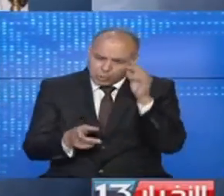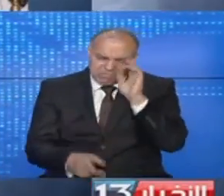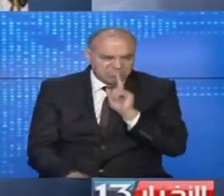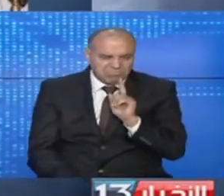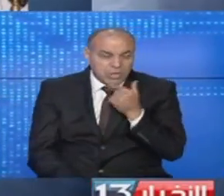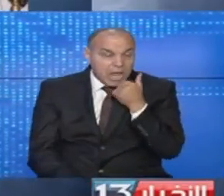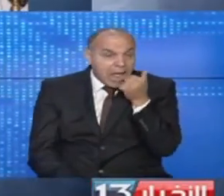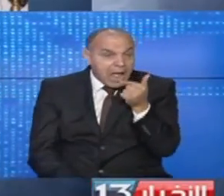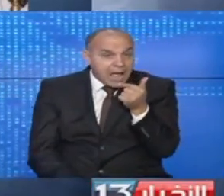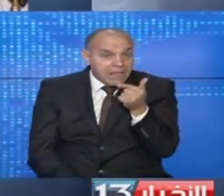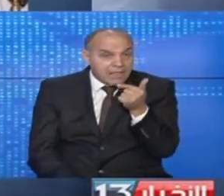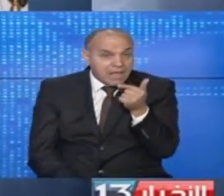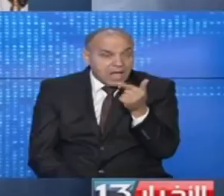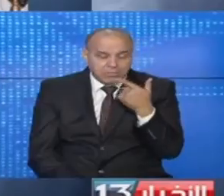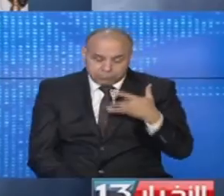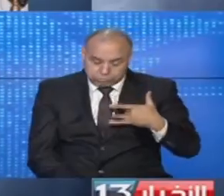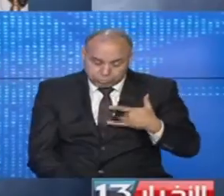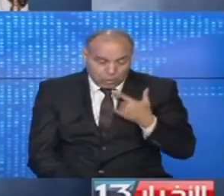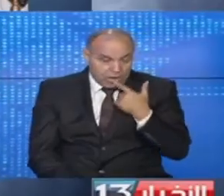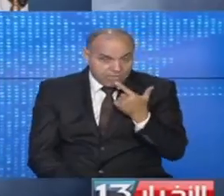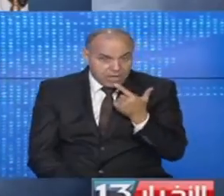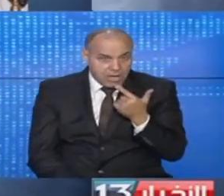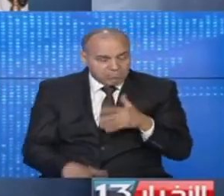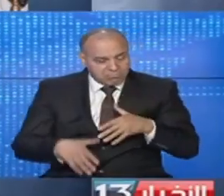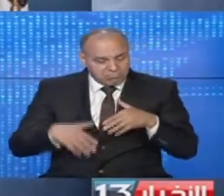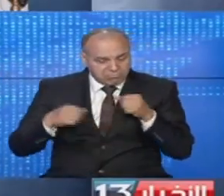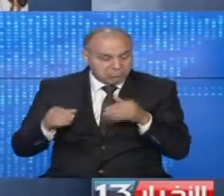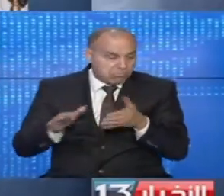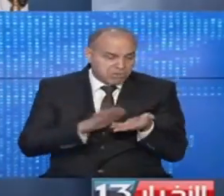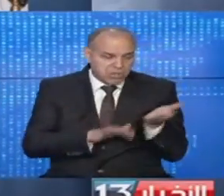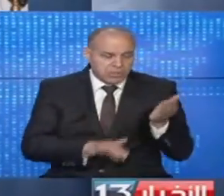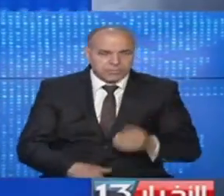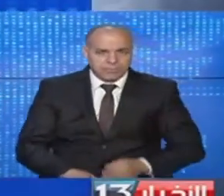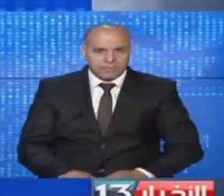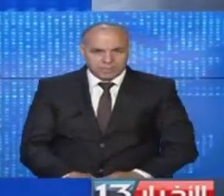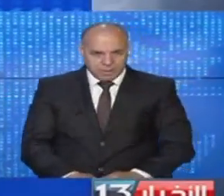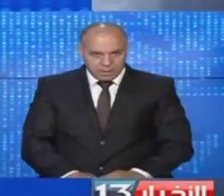تونس وعن نيتها في المغادرة.